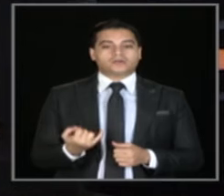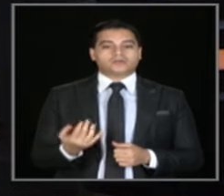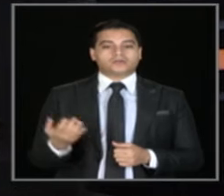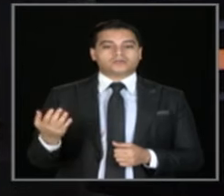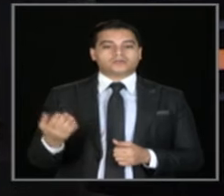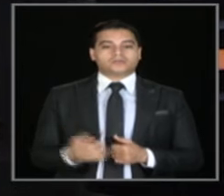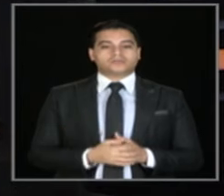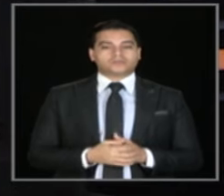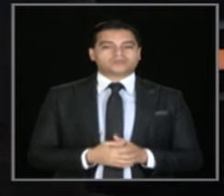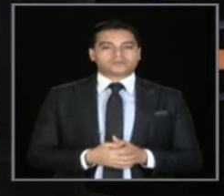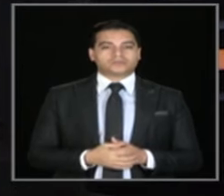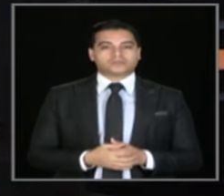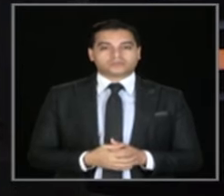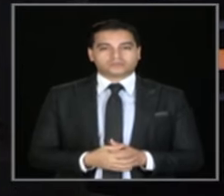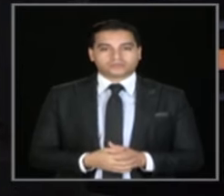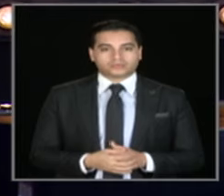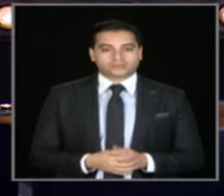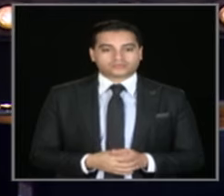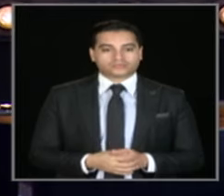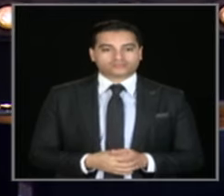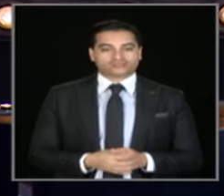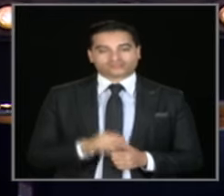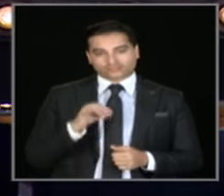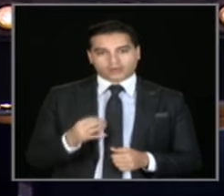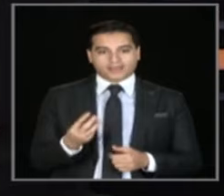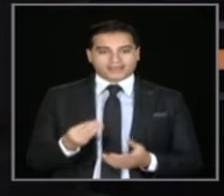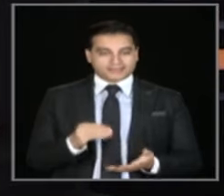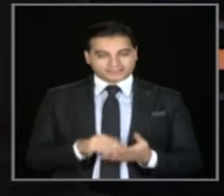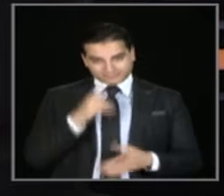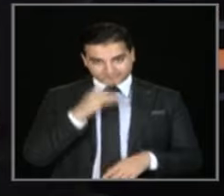سايب الناس جوكر قدرات ذهنية. وسؤال بـ30 نقطة،